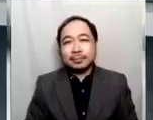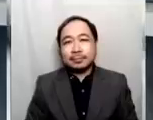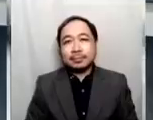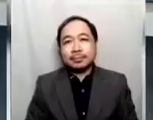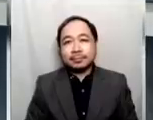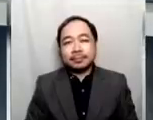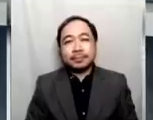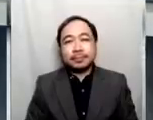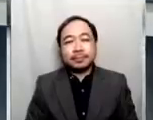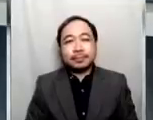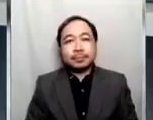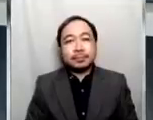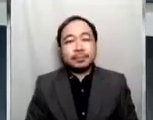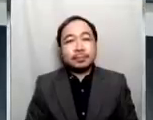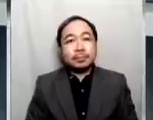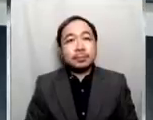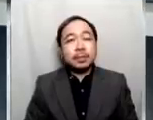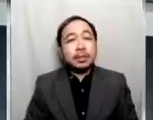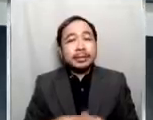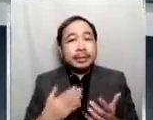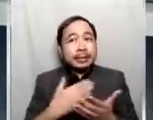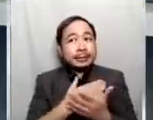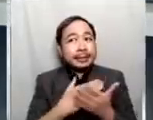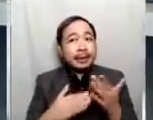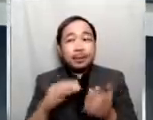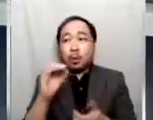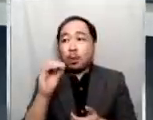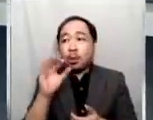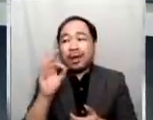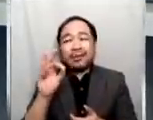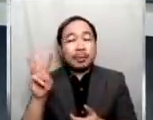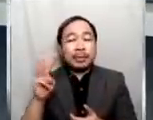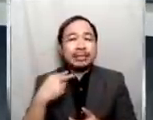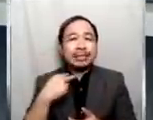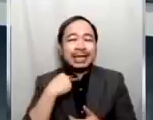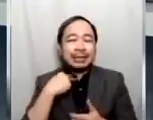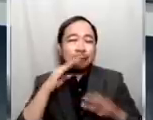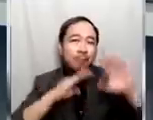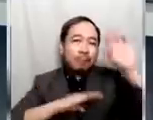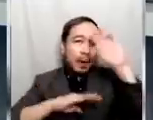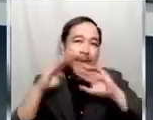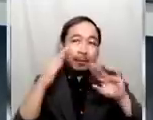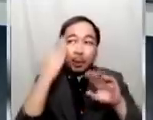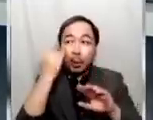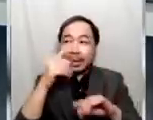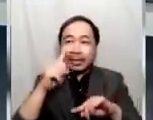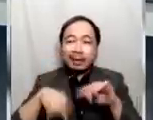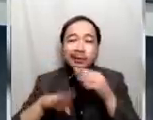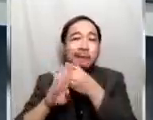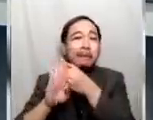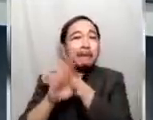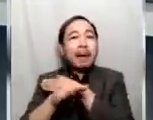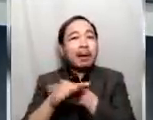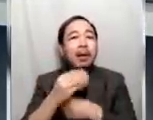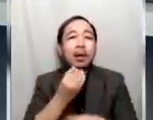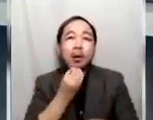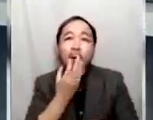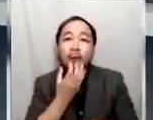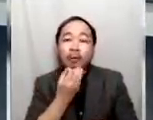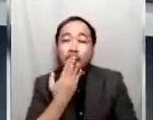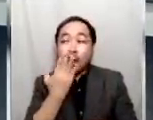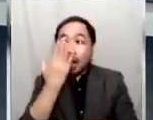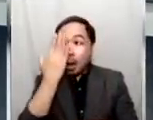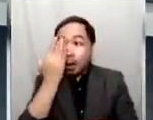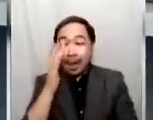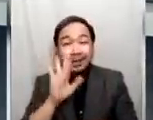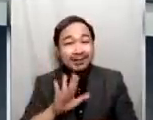Problemado ngayon ang ilang mga OFW na baka hindi na sila makabalik sa Hong Kong kasi hindi na po kinikilala doon ang mga vaccination card ng mga